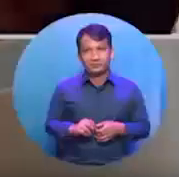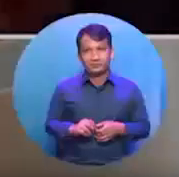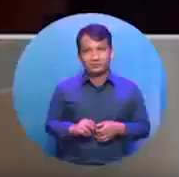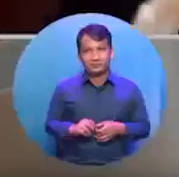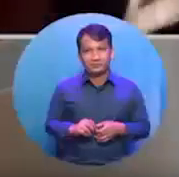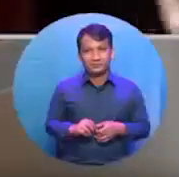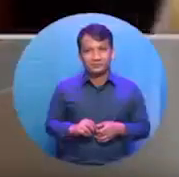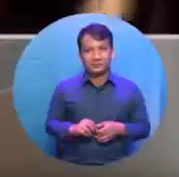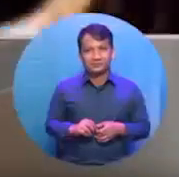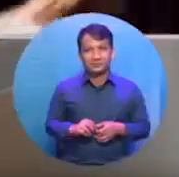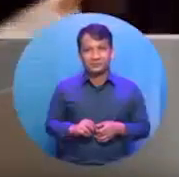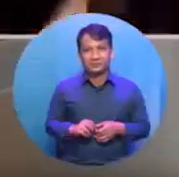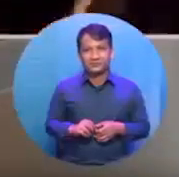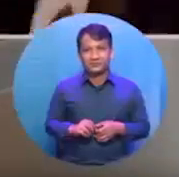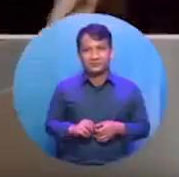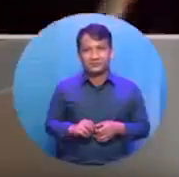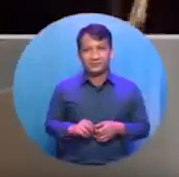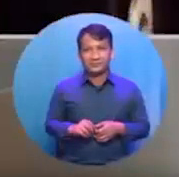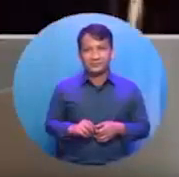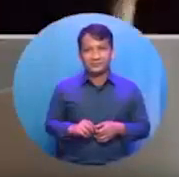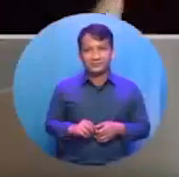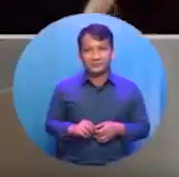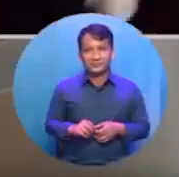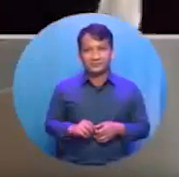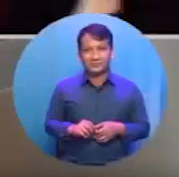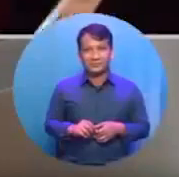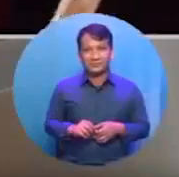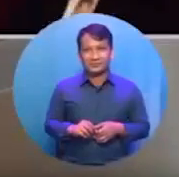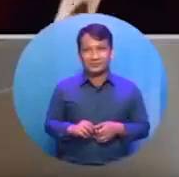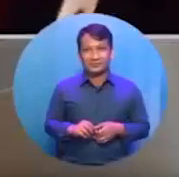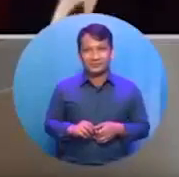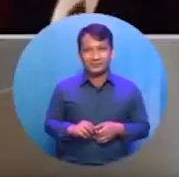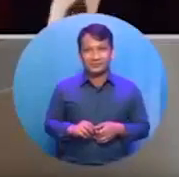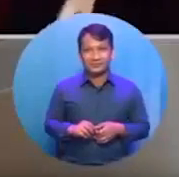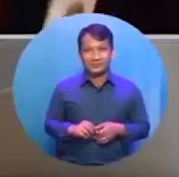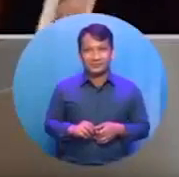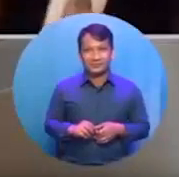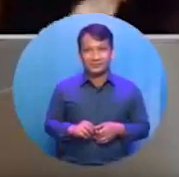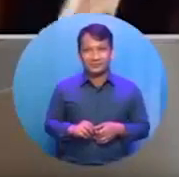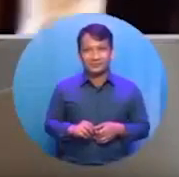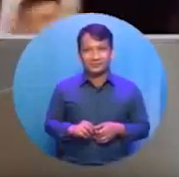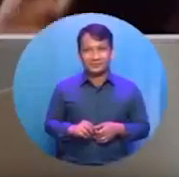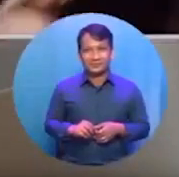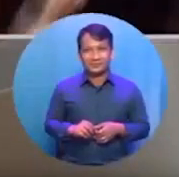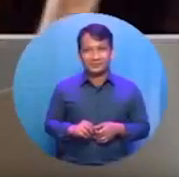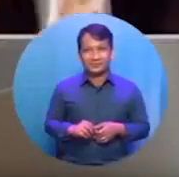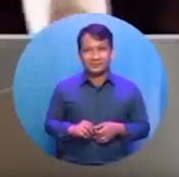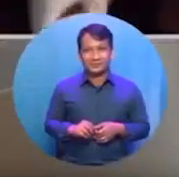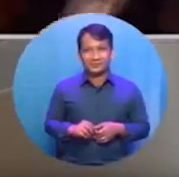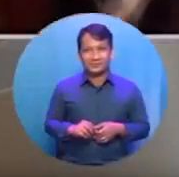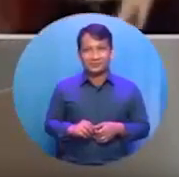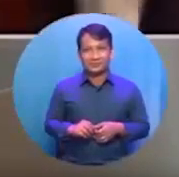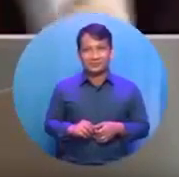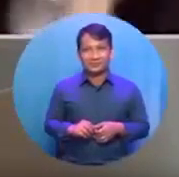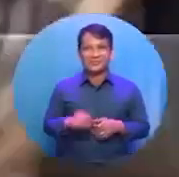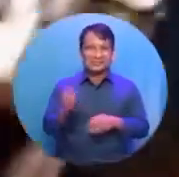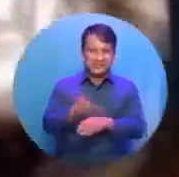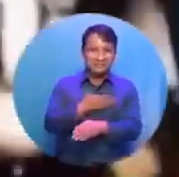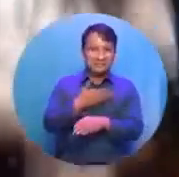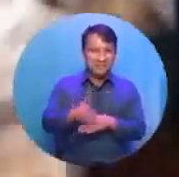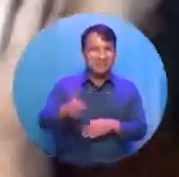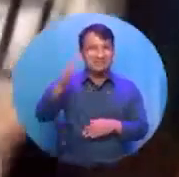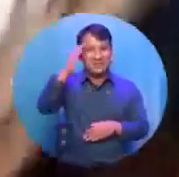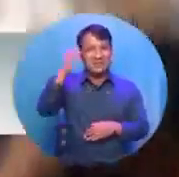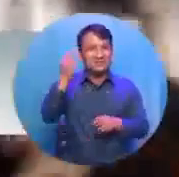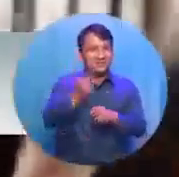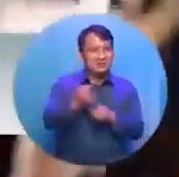nga. O, sige, isa lang. 1, 2, 3, go! Kayo ang anong sumbungan nila, alam ang